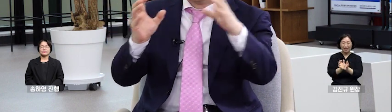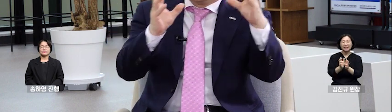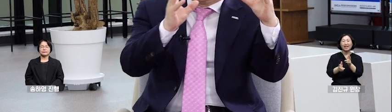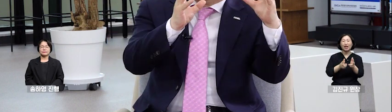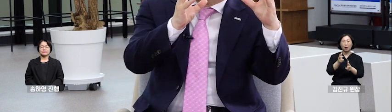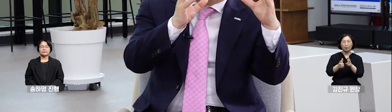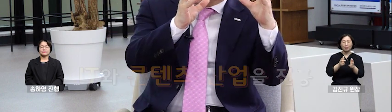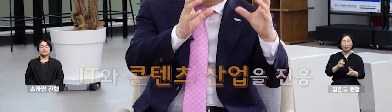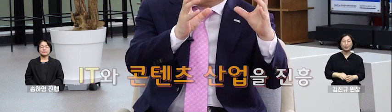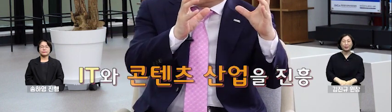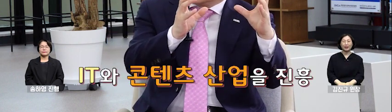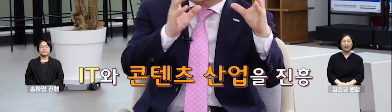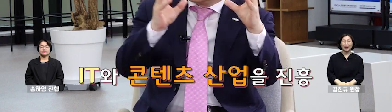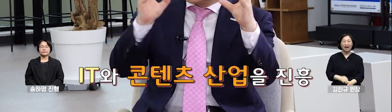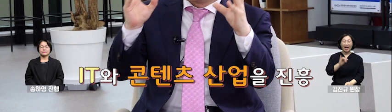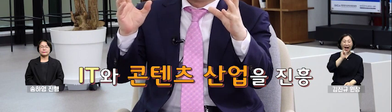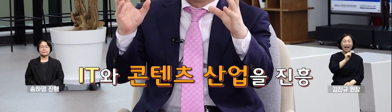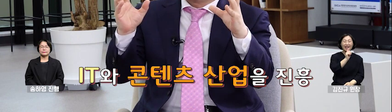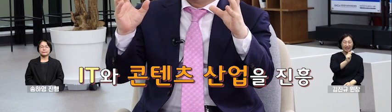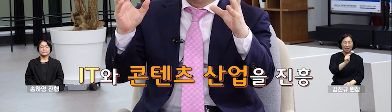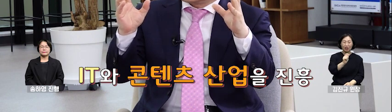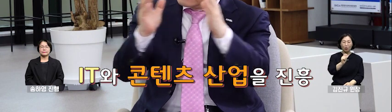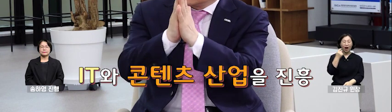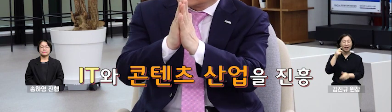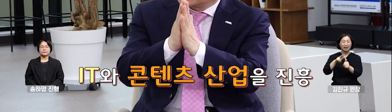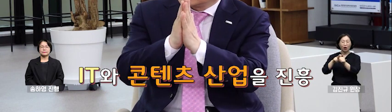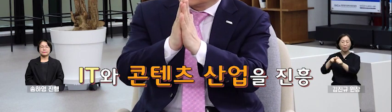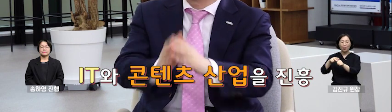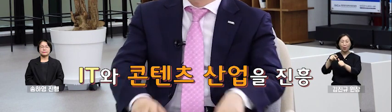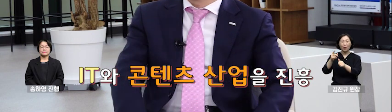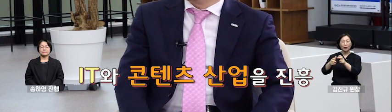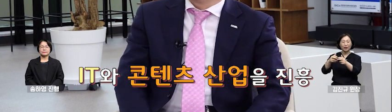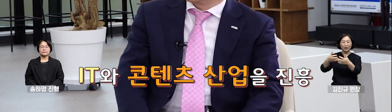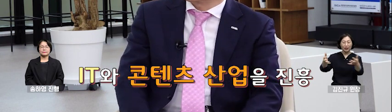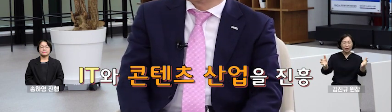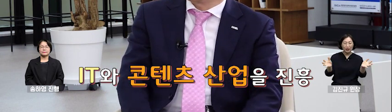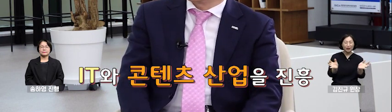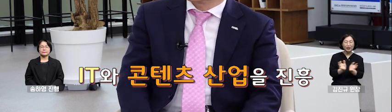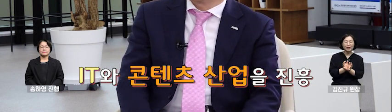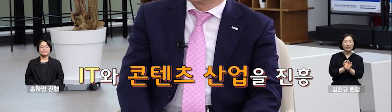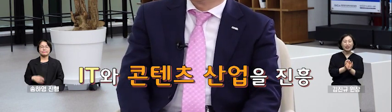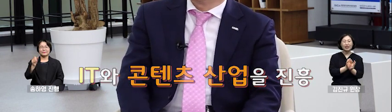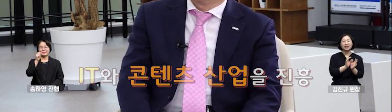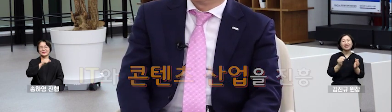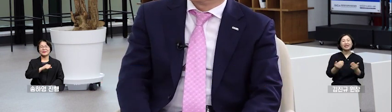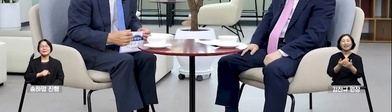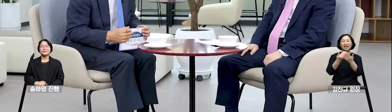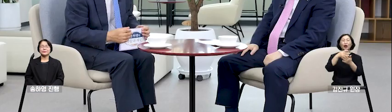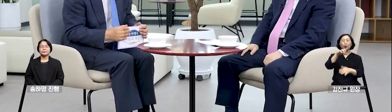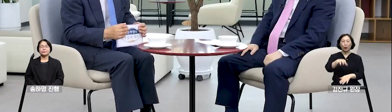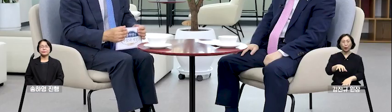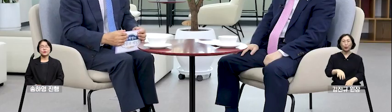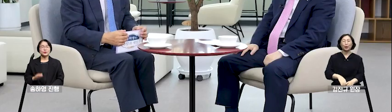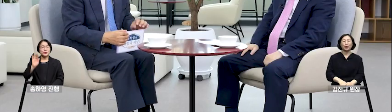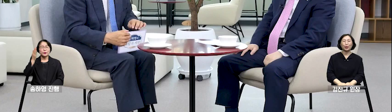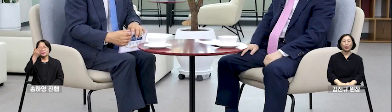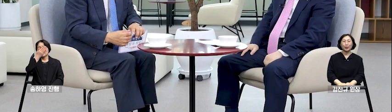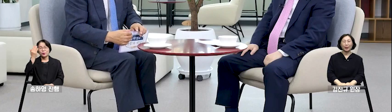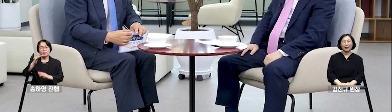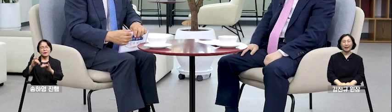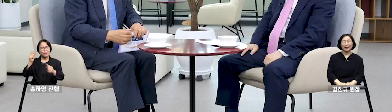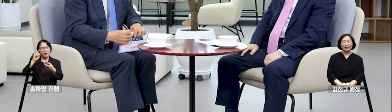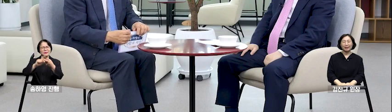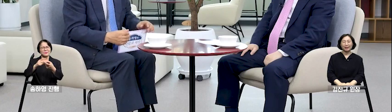해서 it 와 콘텐츠 산업을 진행하는 기관이다 이렇게 하하 갈수록 어 요즘 젊은 사람들이 굉장히